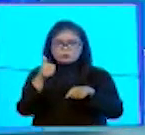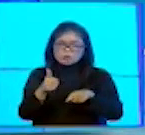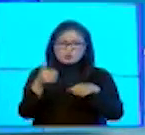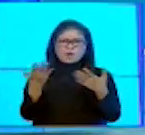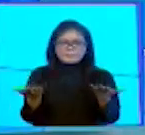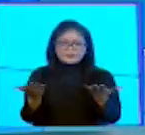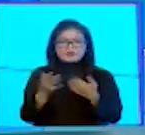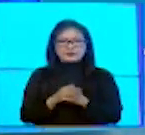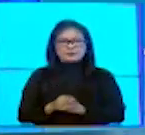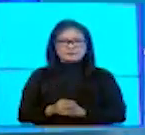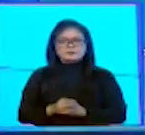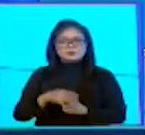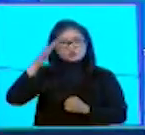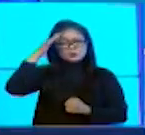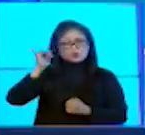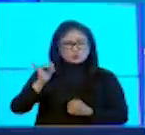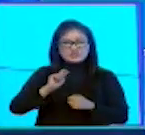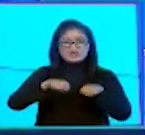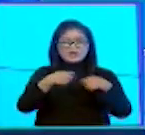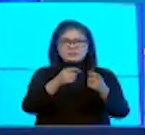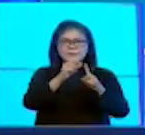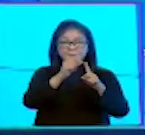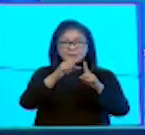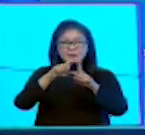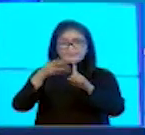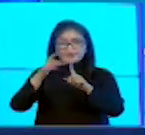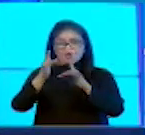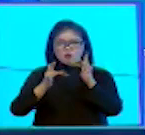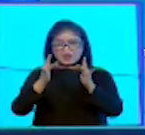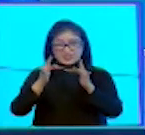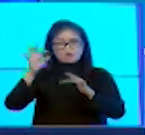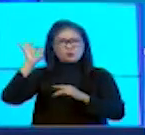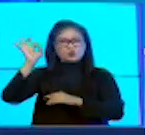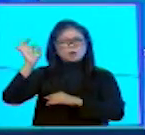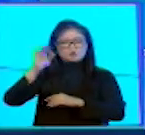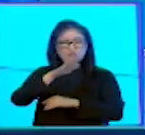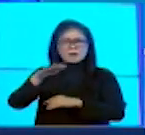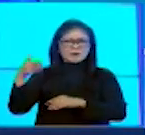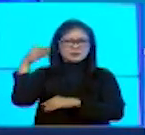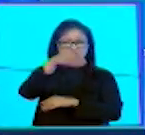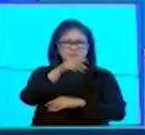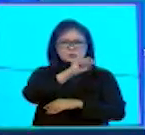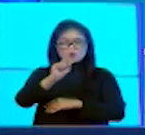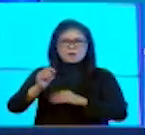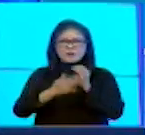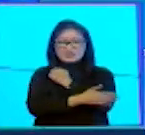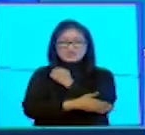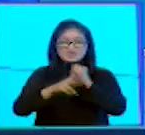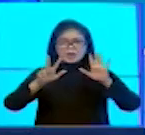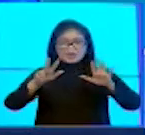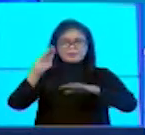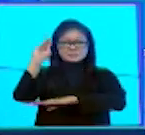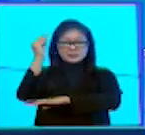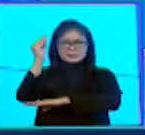Kesulitan untuk mendaftar PPDB secara online, sejumlah orang tua calon peserta didik mendatangi SMA Negeri 8 Jakarta. SMA Negeri 8